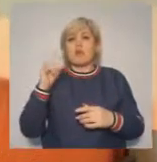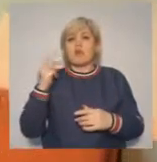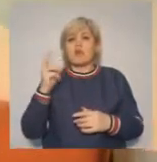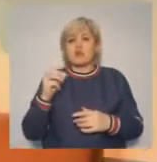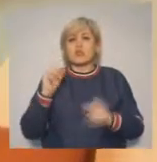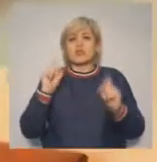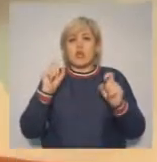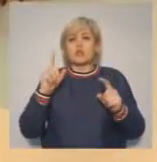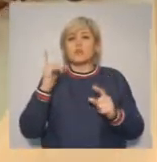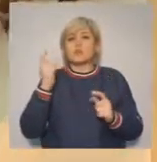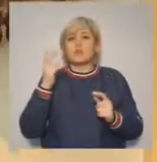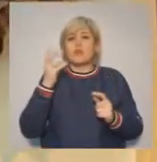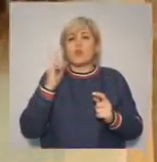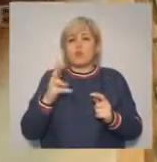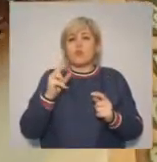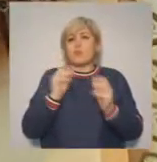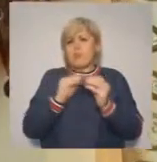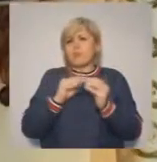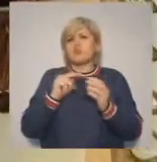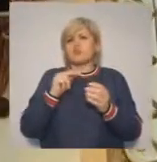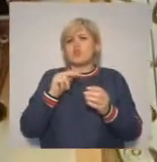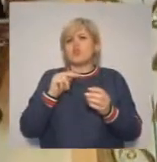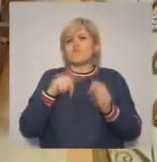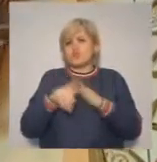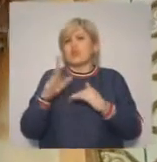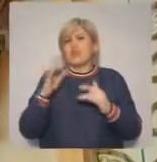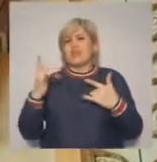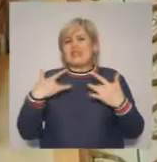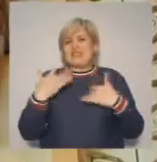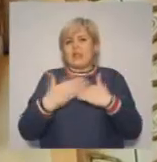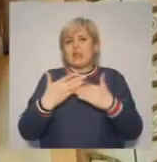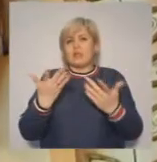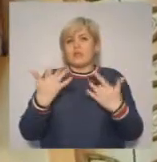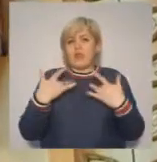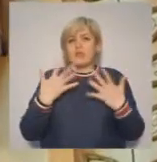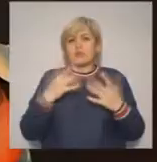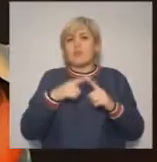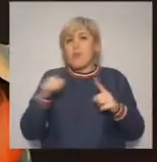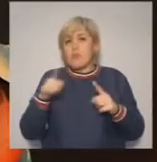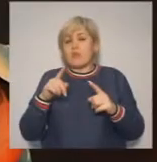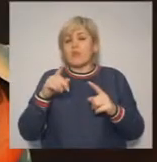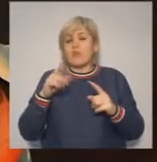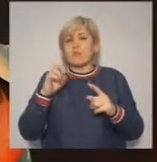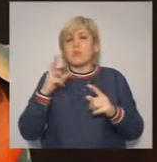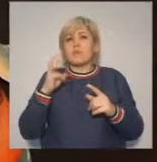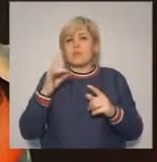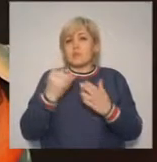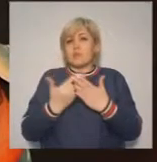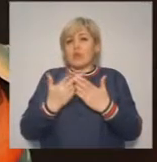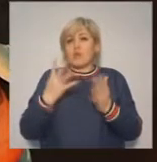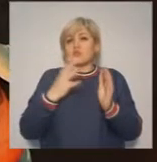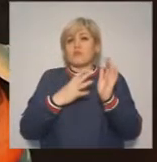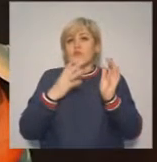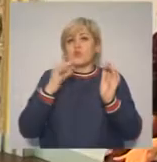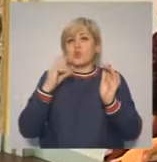«Барабашке», «Золотой цыпленок», по-прежнему идет на сцене театра. С момента премьеры в июне 90-го года в постановке